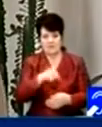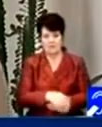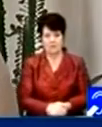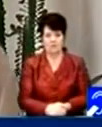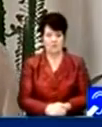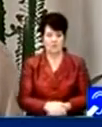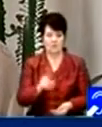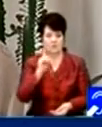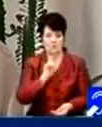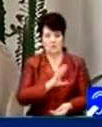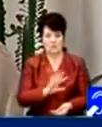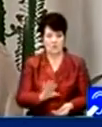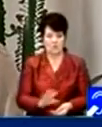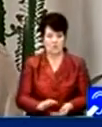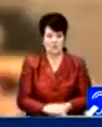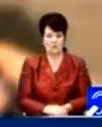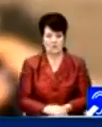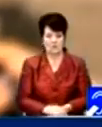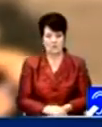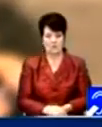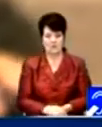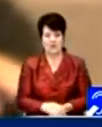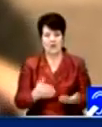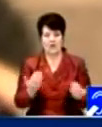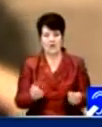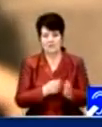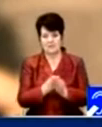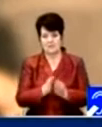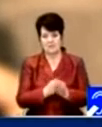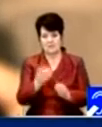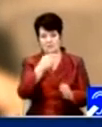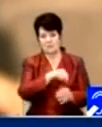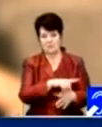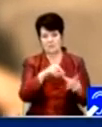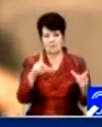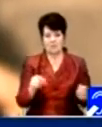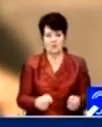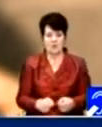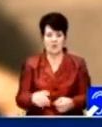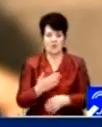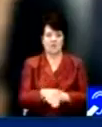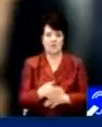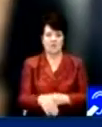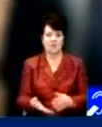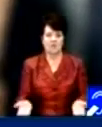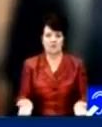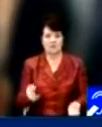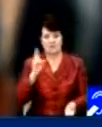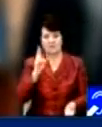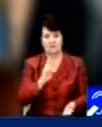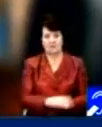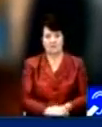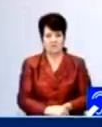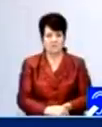chiar comod, dar trebuie un veciu și pentru elevi în școală. Apă, săpun este înăuntru în școală, dar afară este numai veciu. Iarna, la fel,